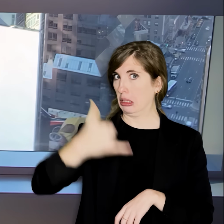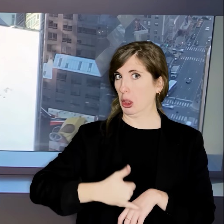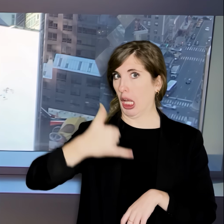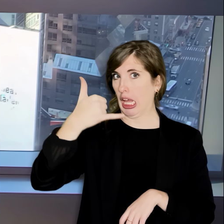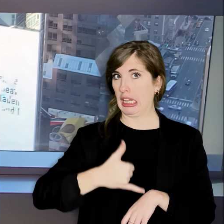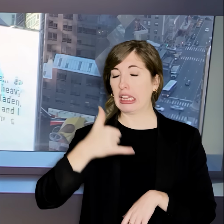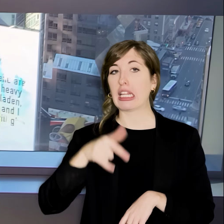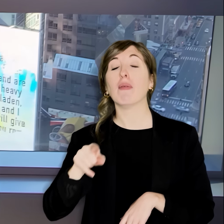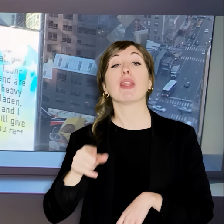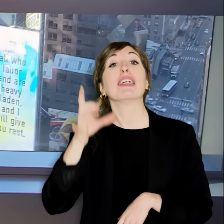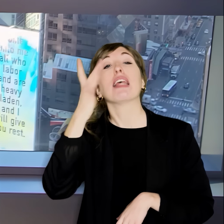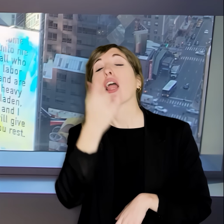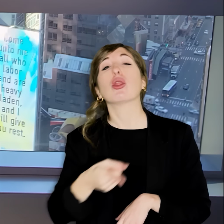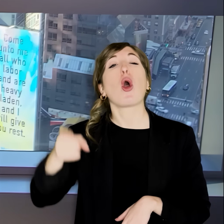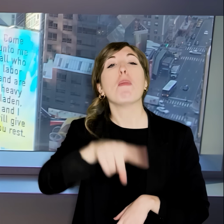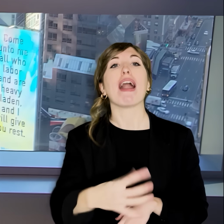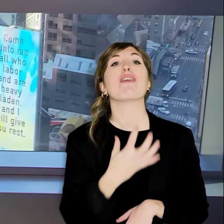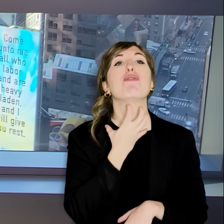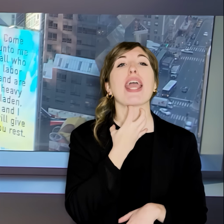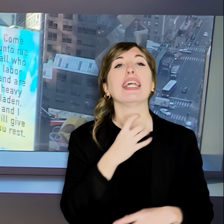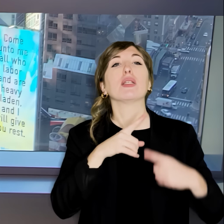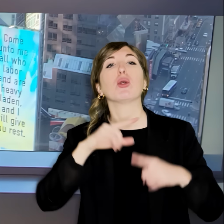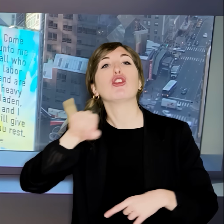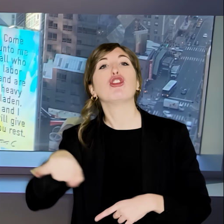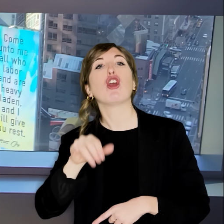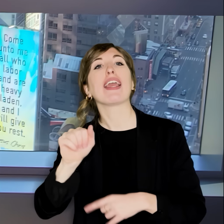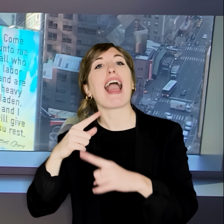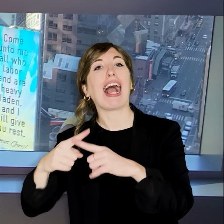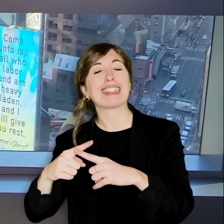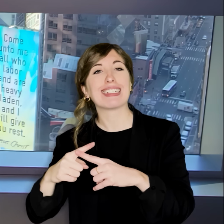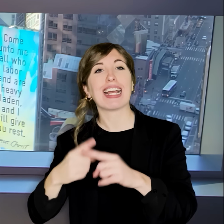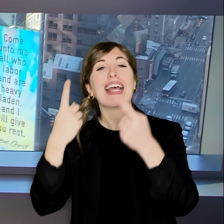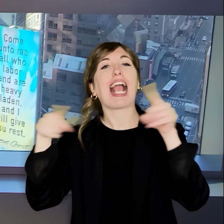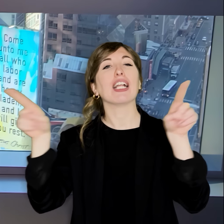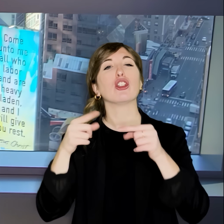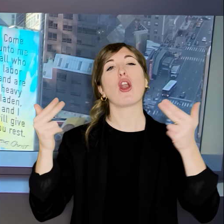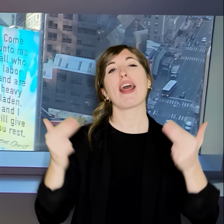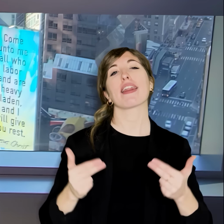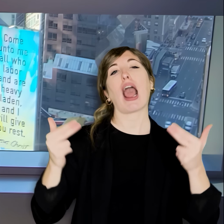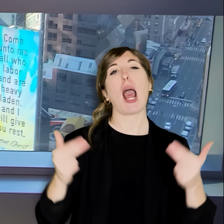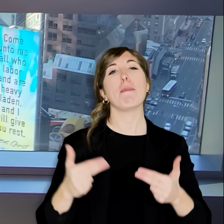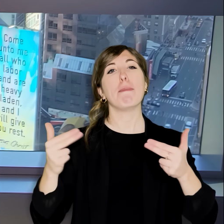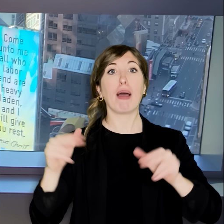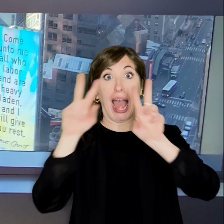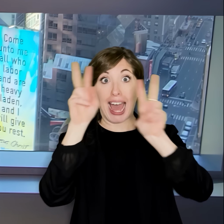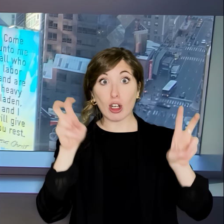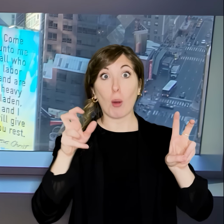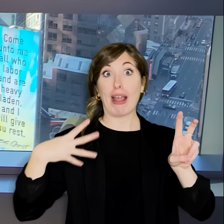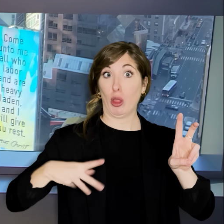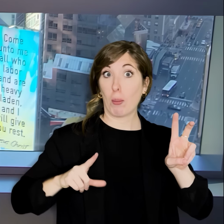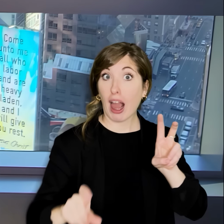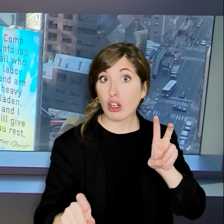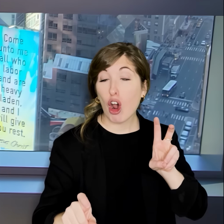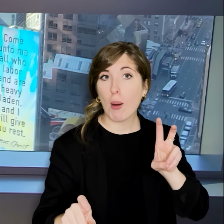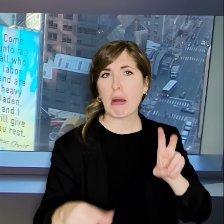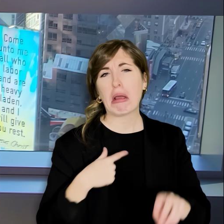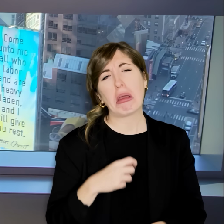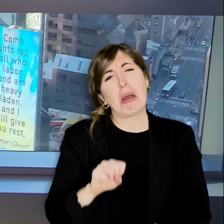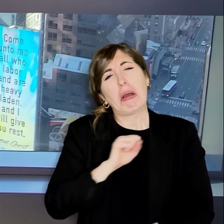che Fedez e JX si mettono a fare una canzone rap su questa cosa Io penso che con